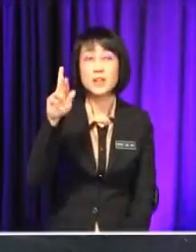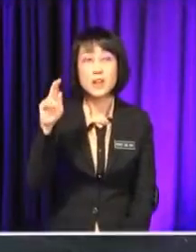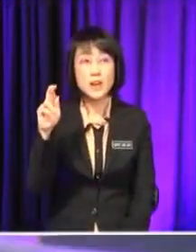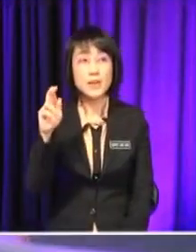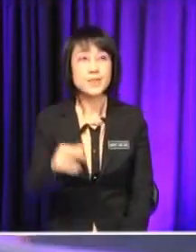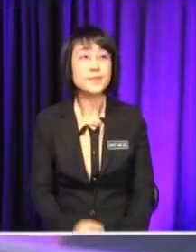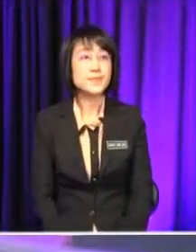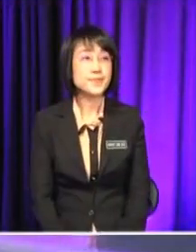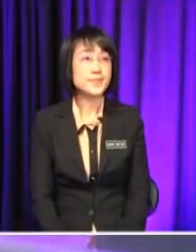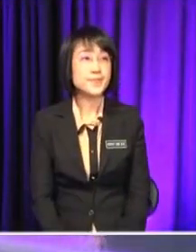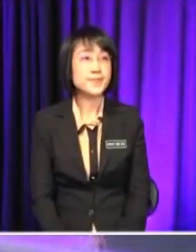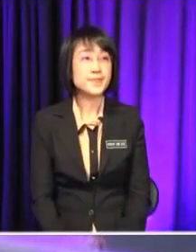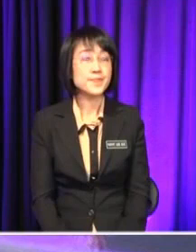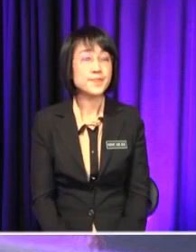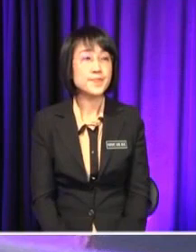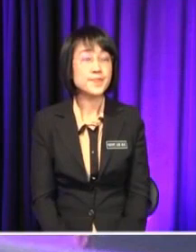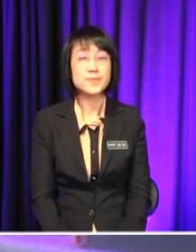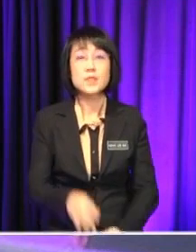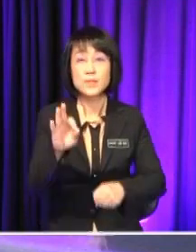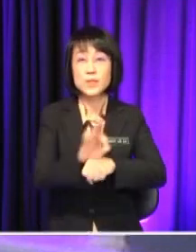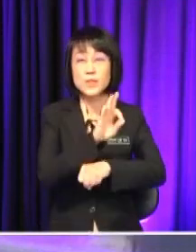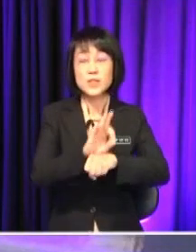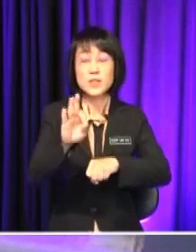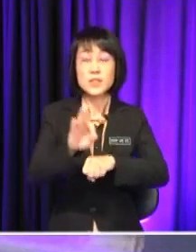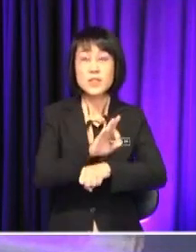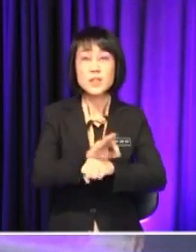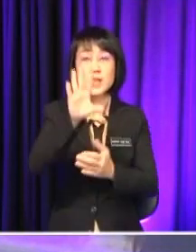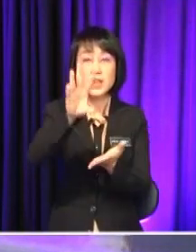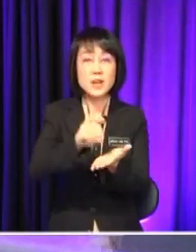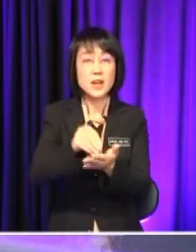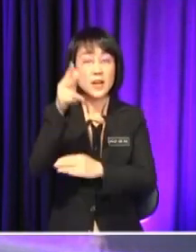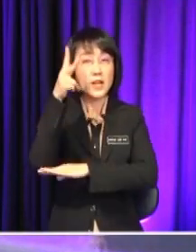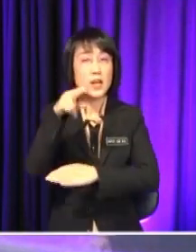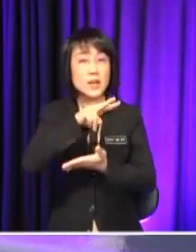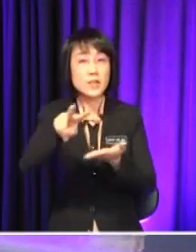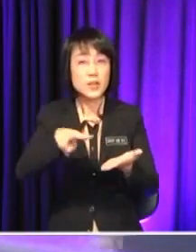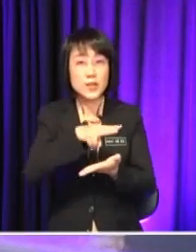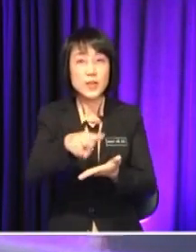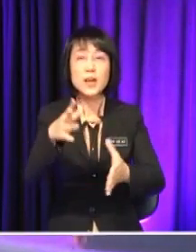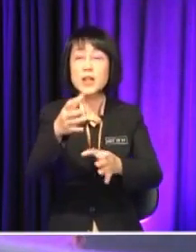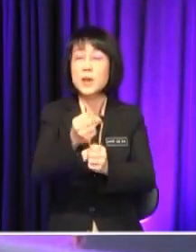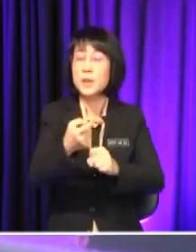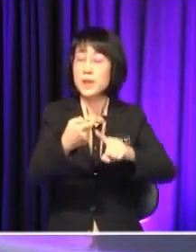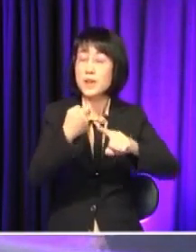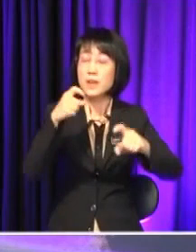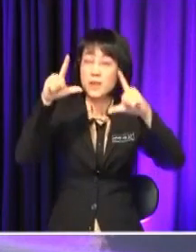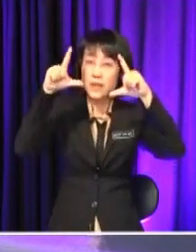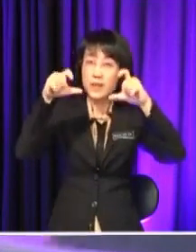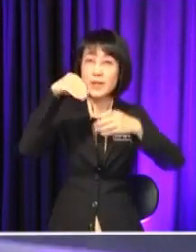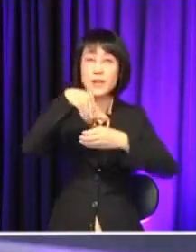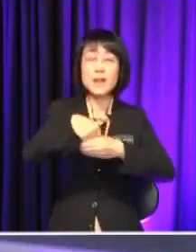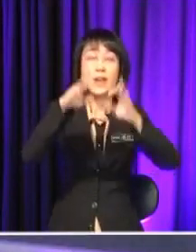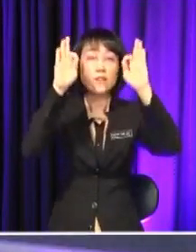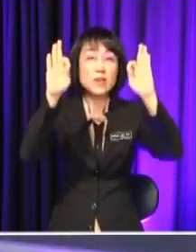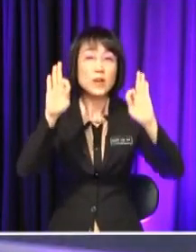jadi fungsinya adalah merekam video yang diperoleh daripada camre dalam format